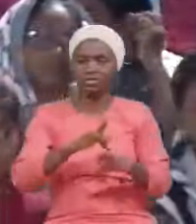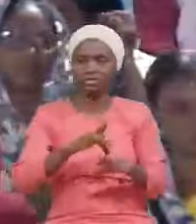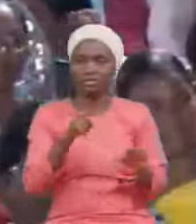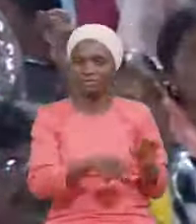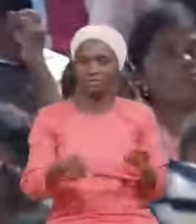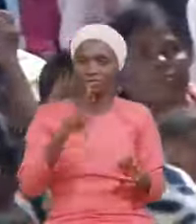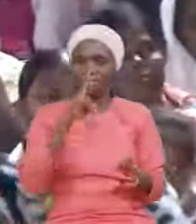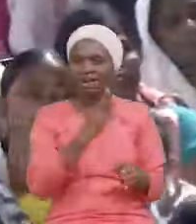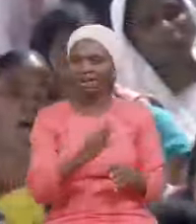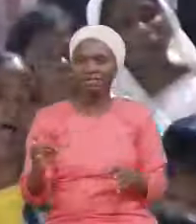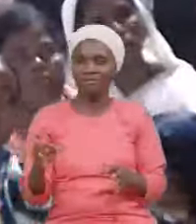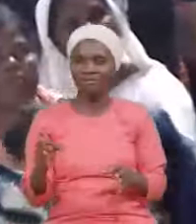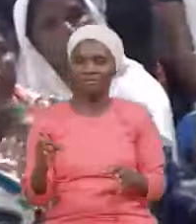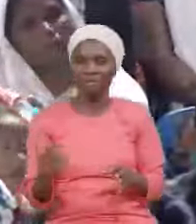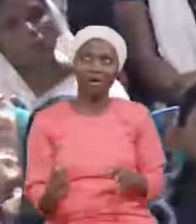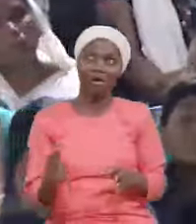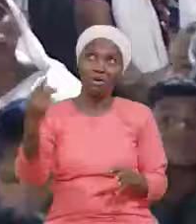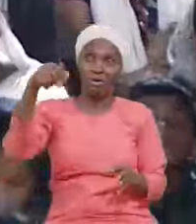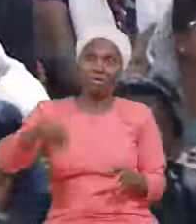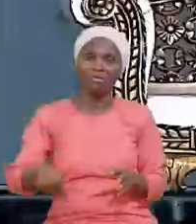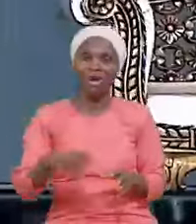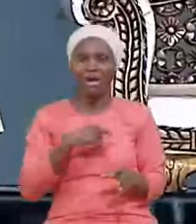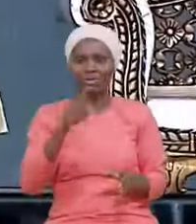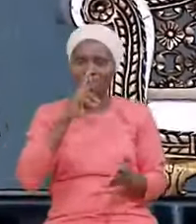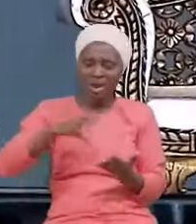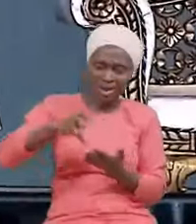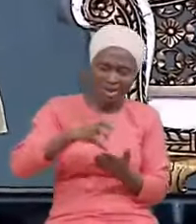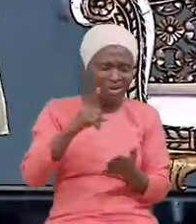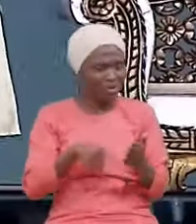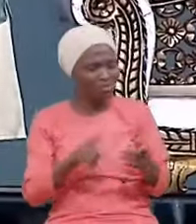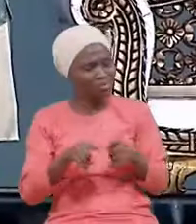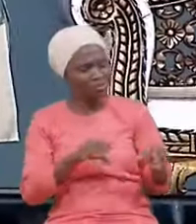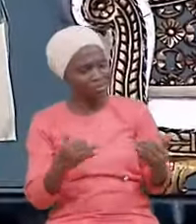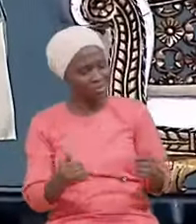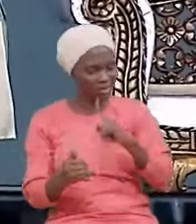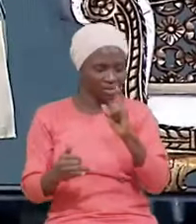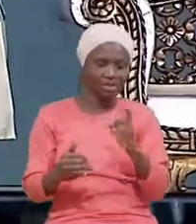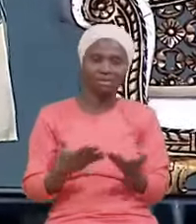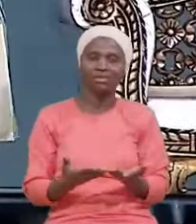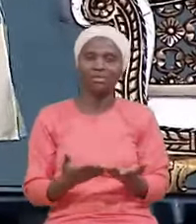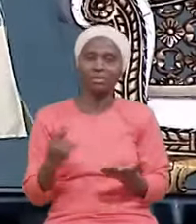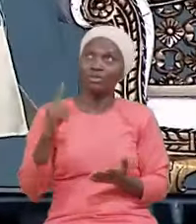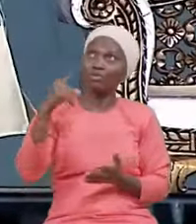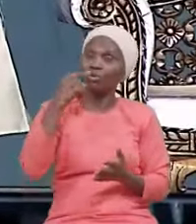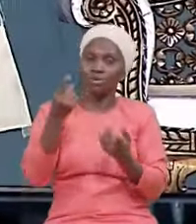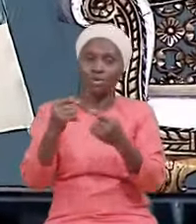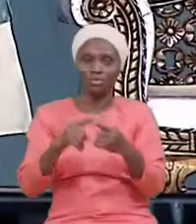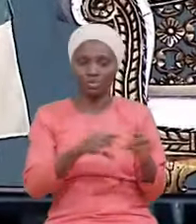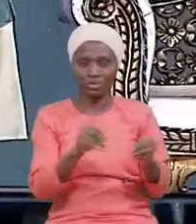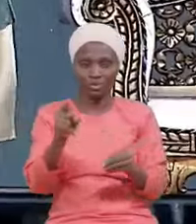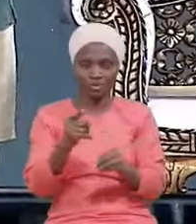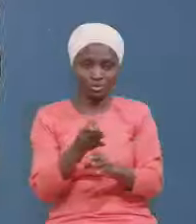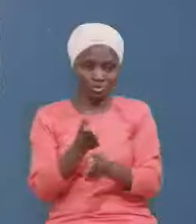ఉన్నాయి. You're confused. What am I going to do? ఏం చేయాలని గందరగోళంలో ఉన్నారు. The one who comes to set you right,